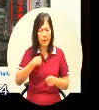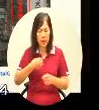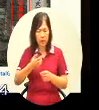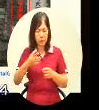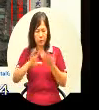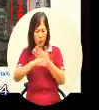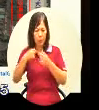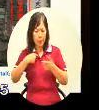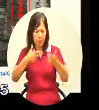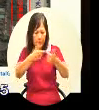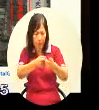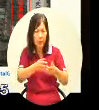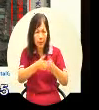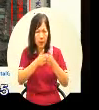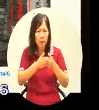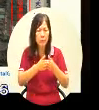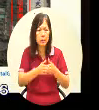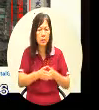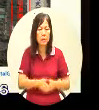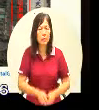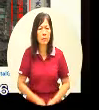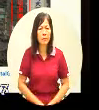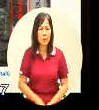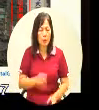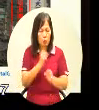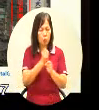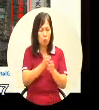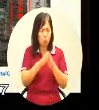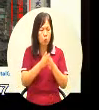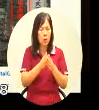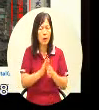该来配合的，能够来做哈。